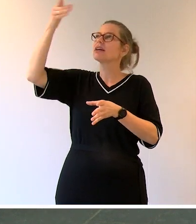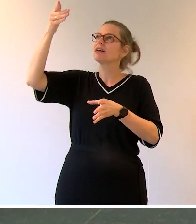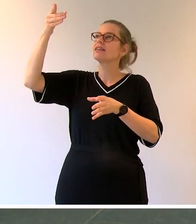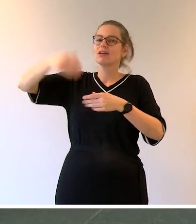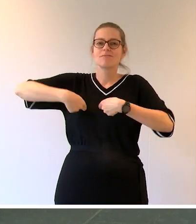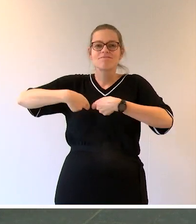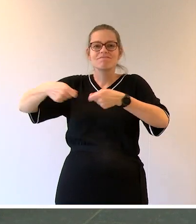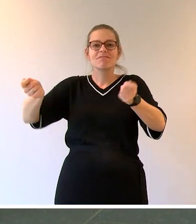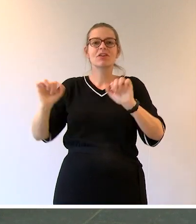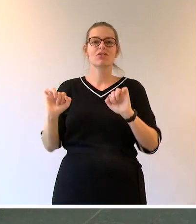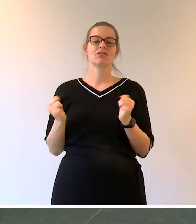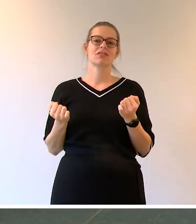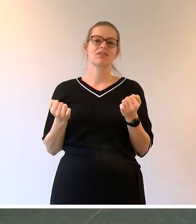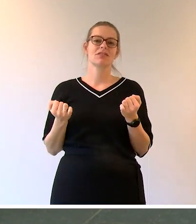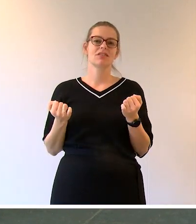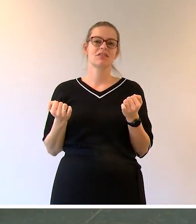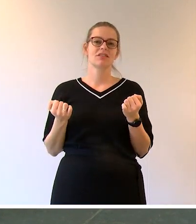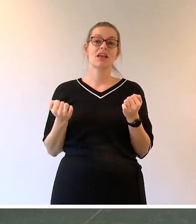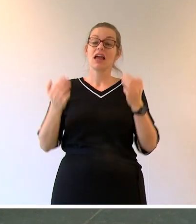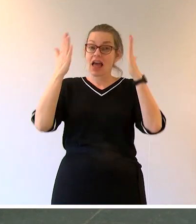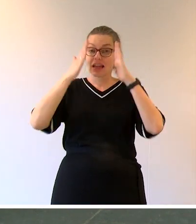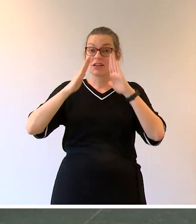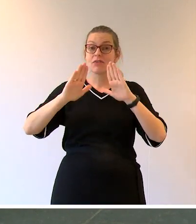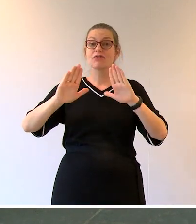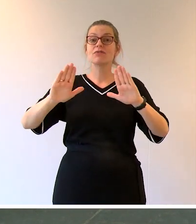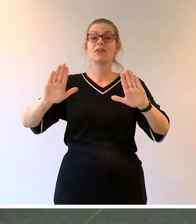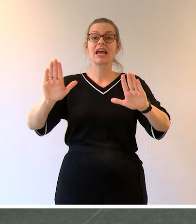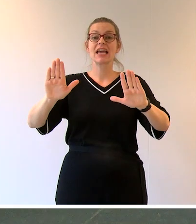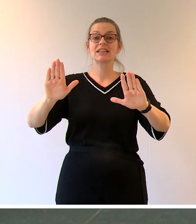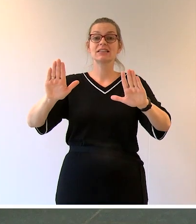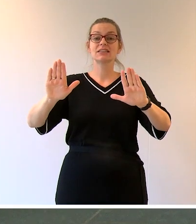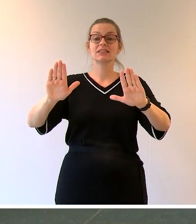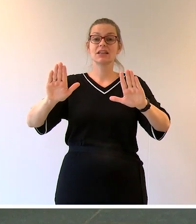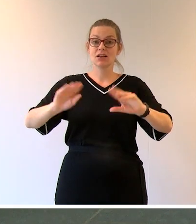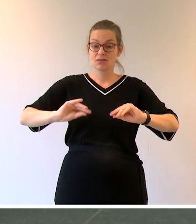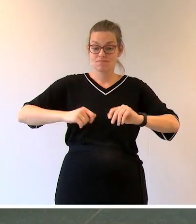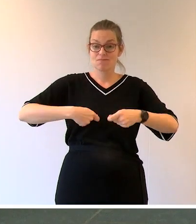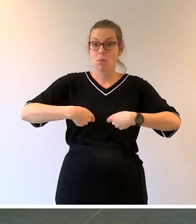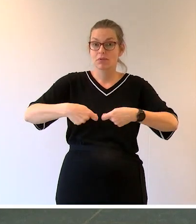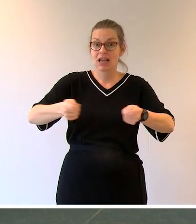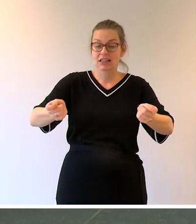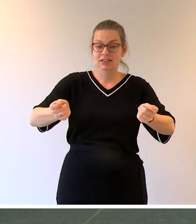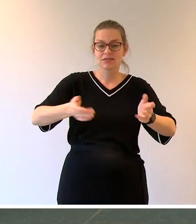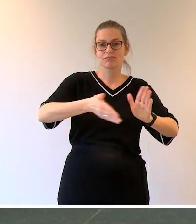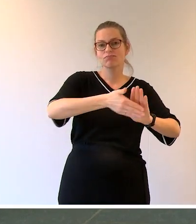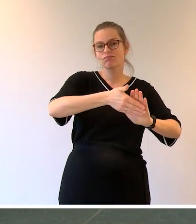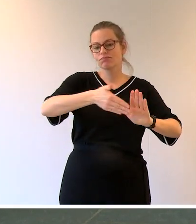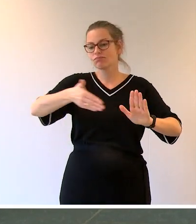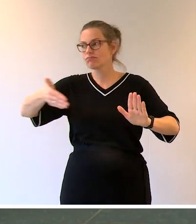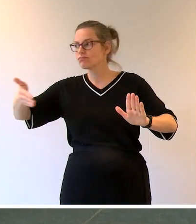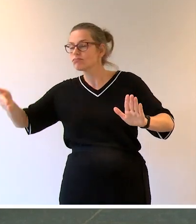Het vredesoffensief is al eeuwenlang gevorderd door kerk en